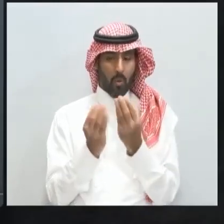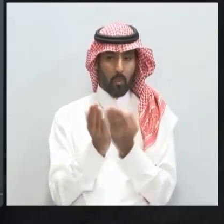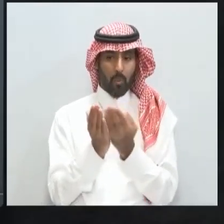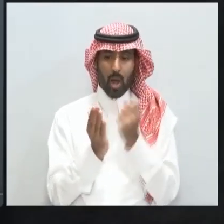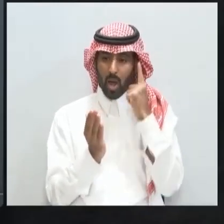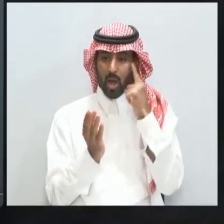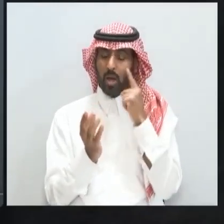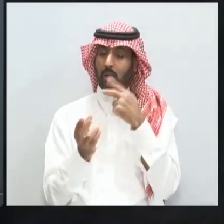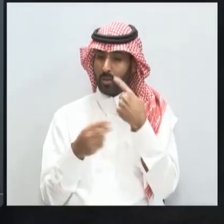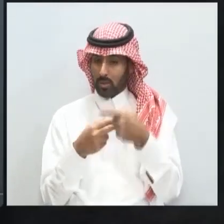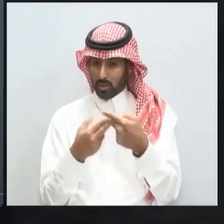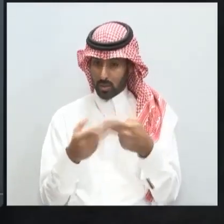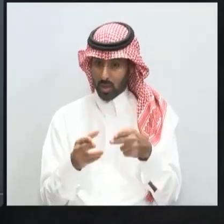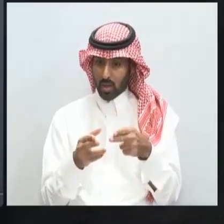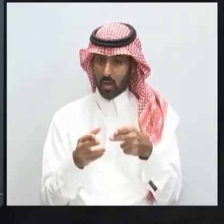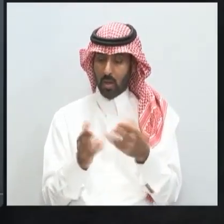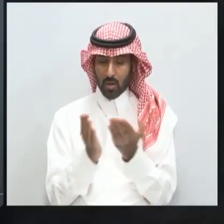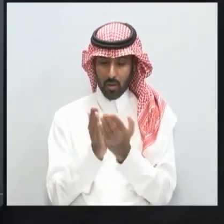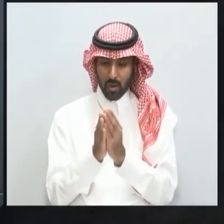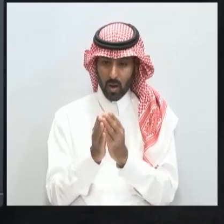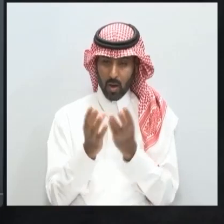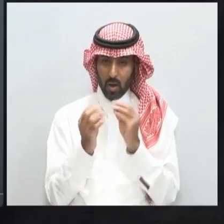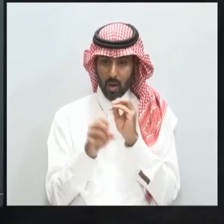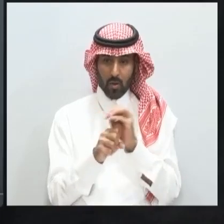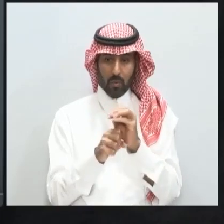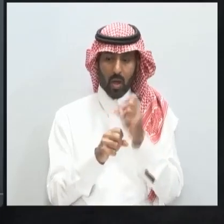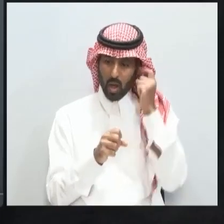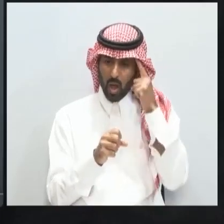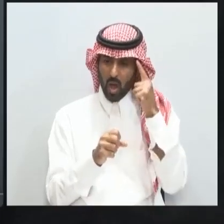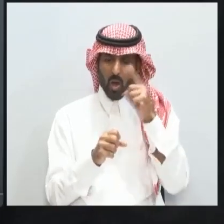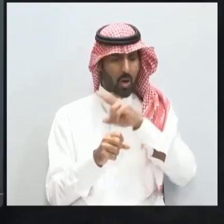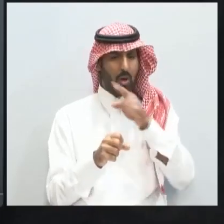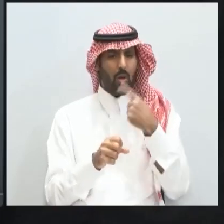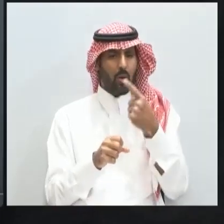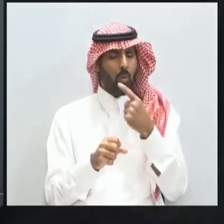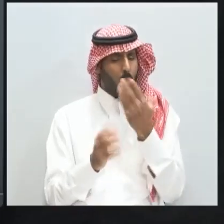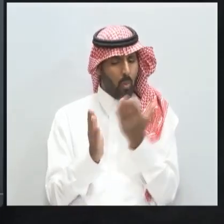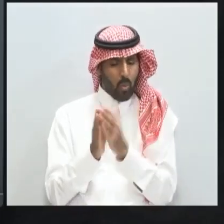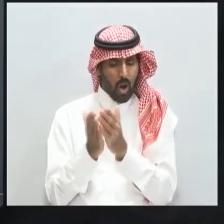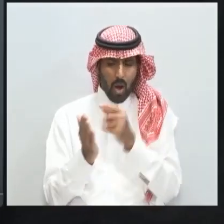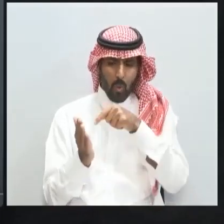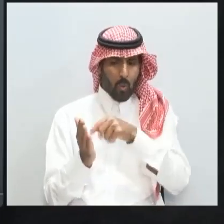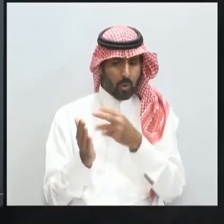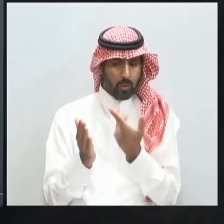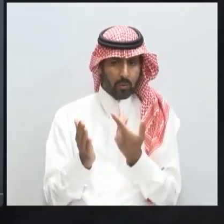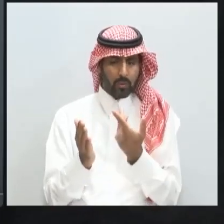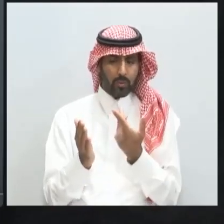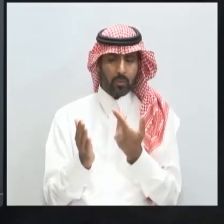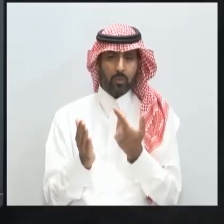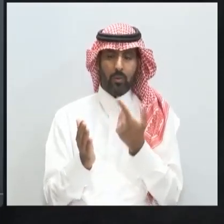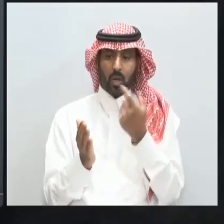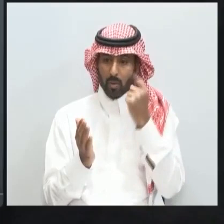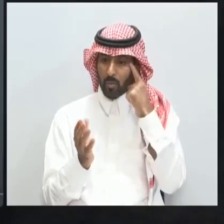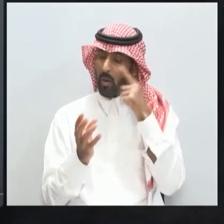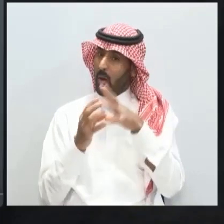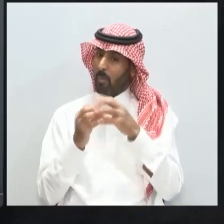حتى ندخل ونستفتح الى هذه الماده لابد ان نعرف عن ماذا تتحدث هذه الماده وعن معرفه